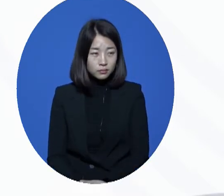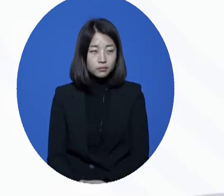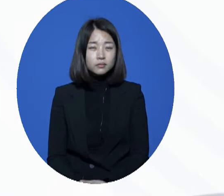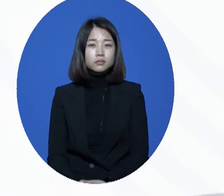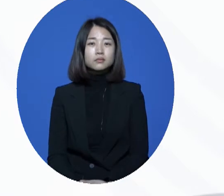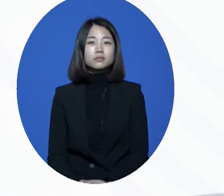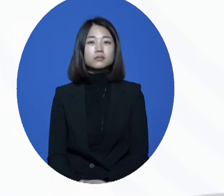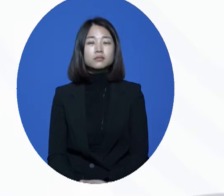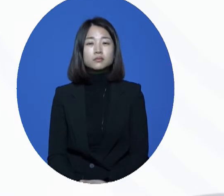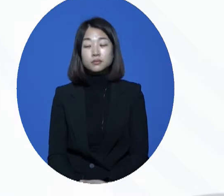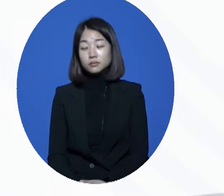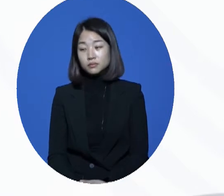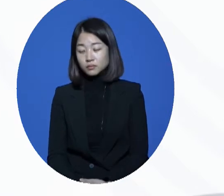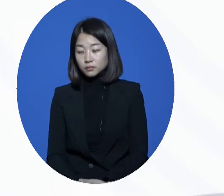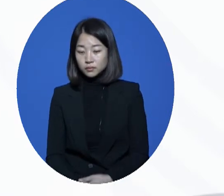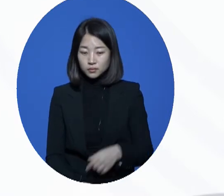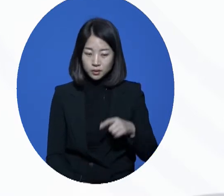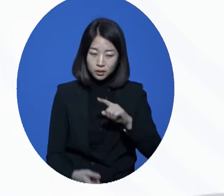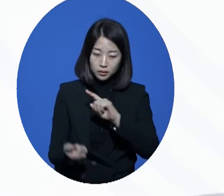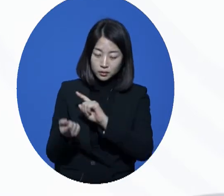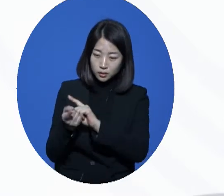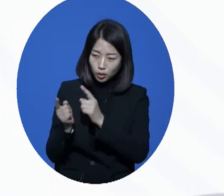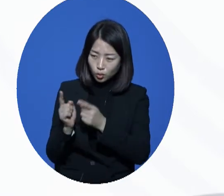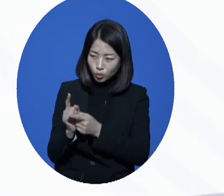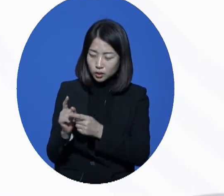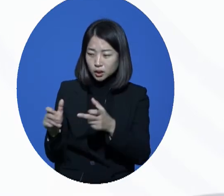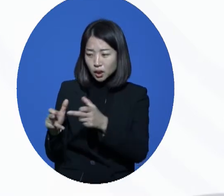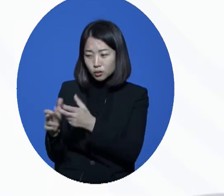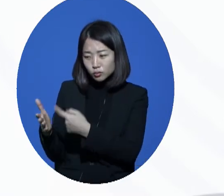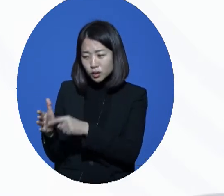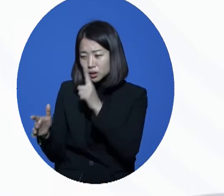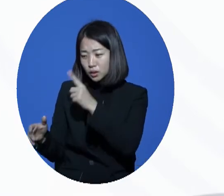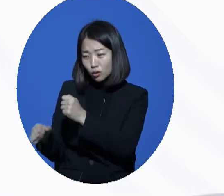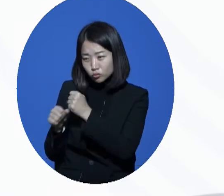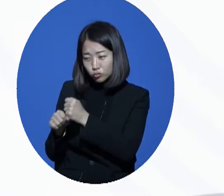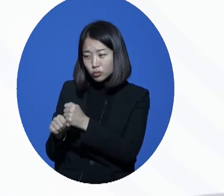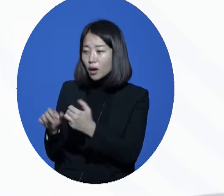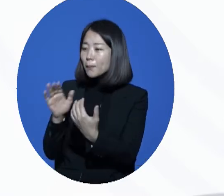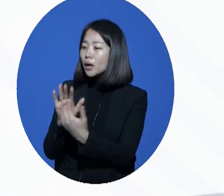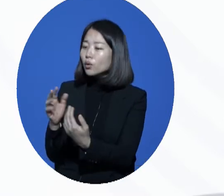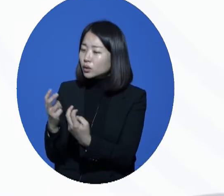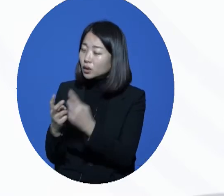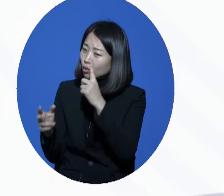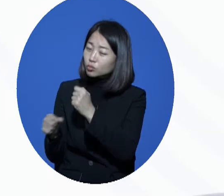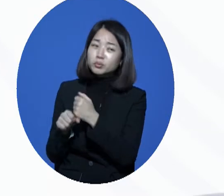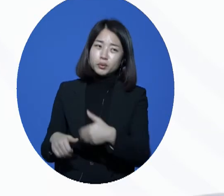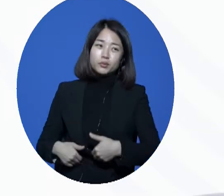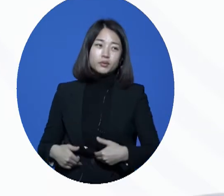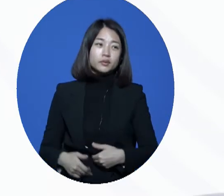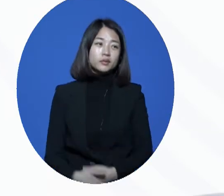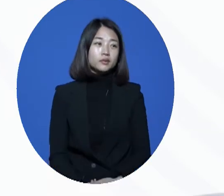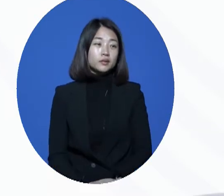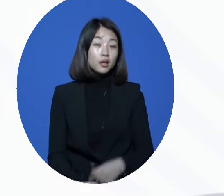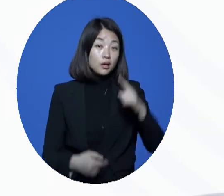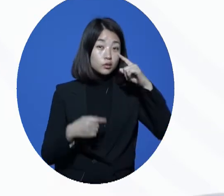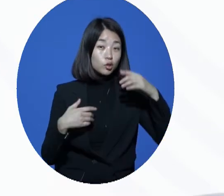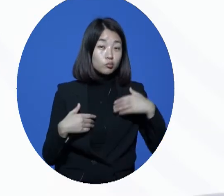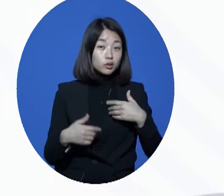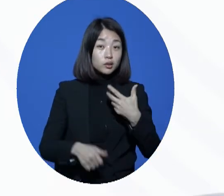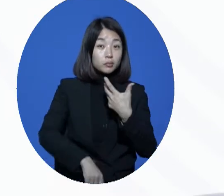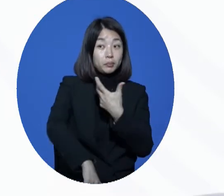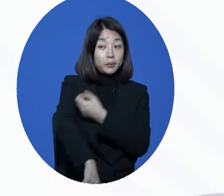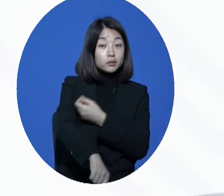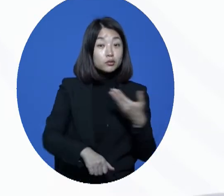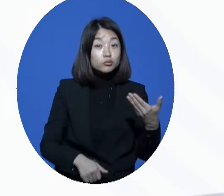장애인 간의 상호 영향을 분석할 수 있는 연구와 자료들이 필요하다고 생각합니다. 정부에서 백신 공급에 대한